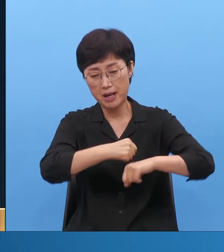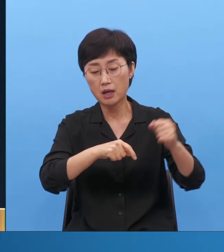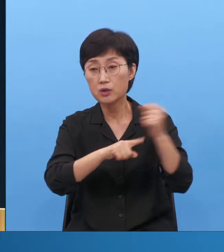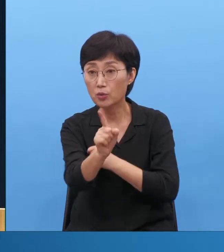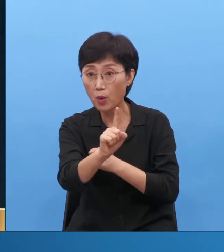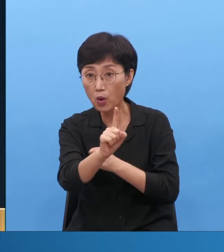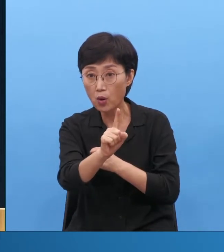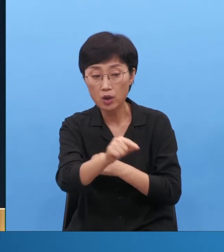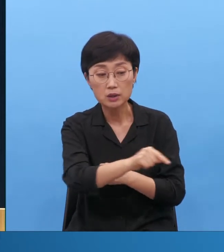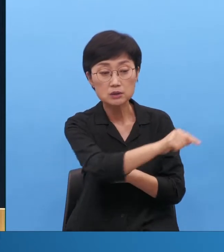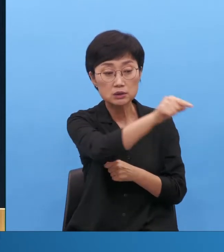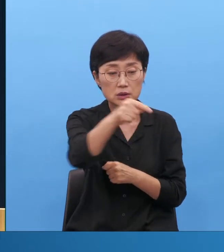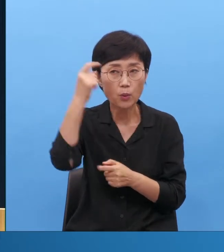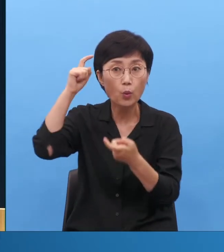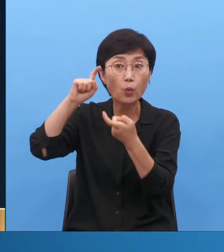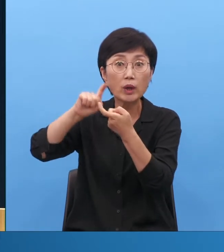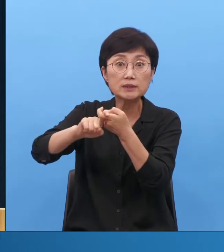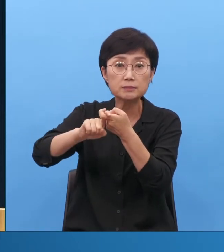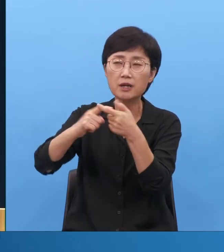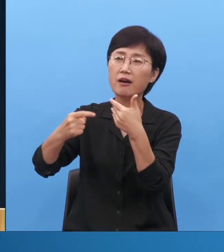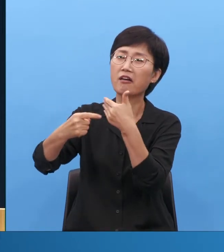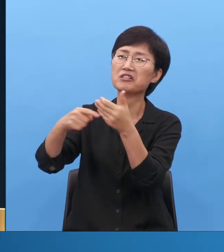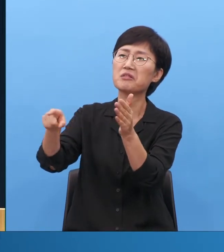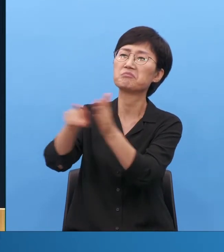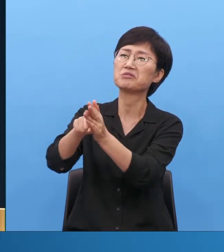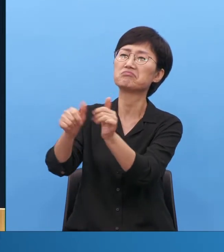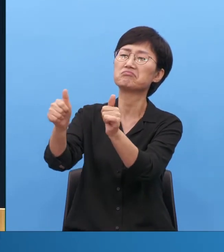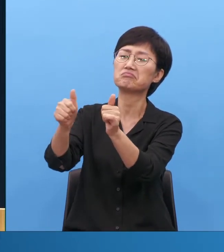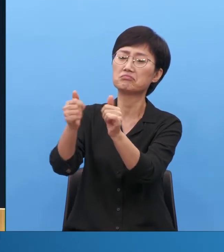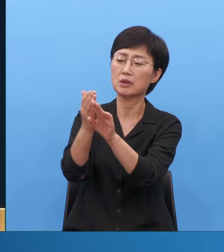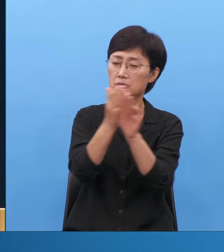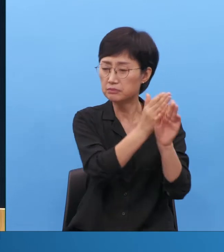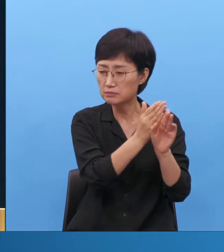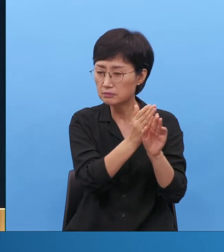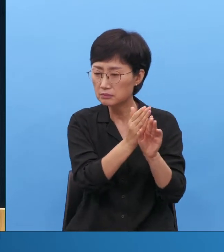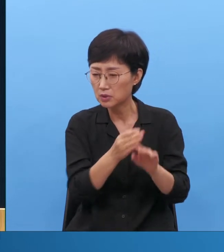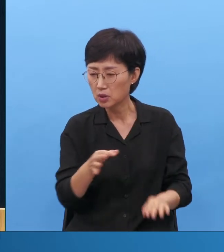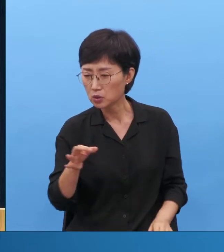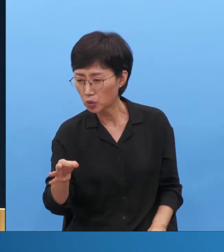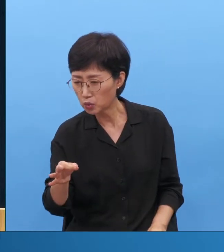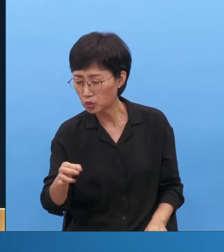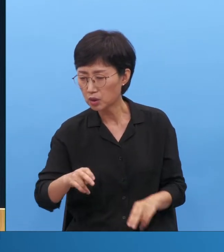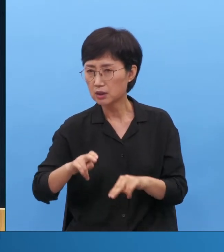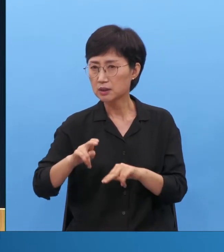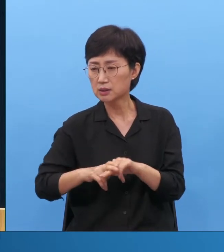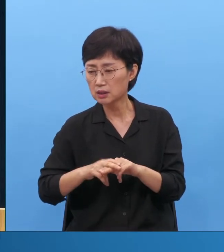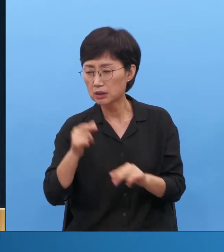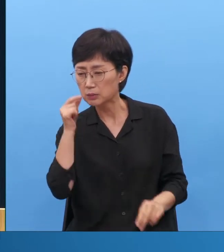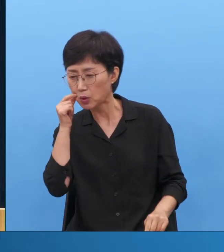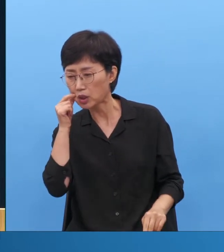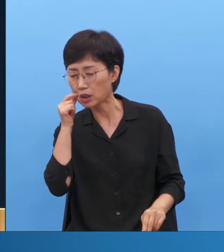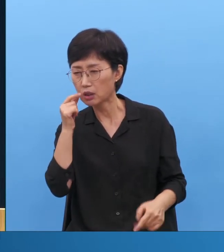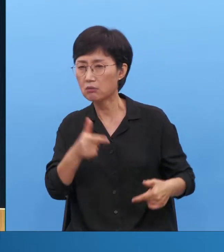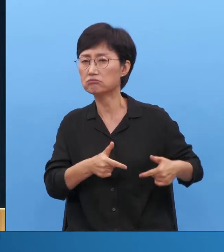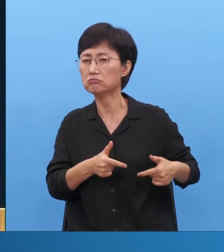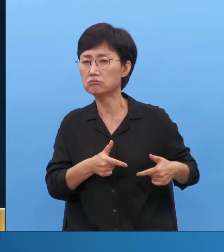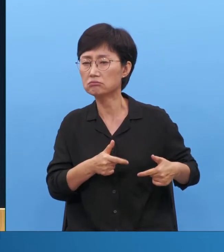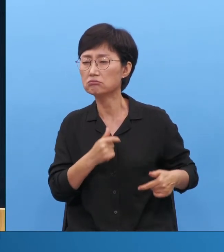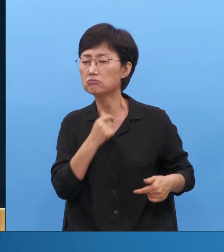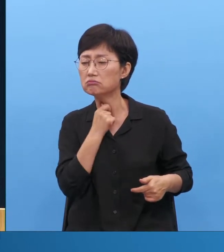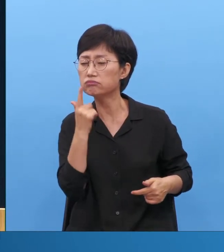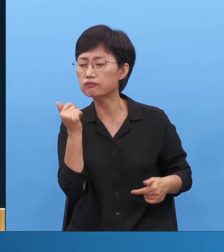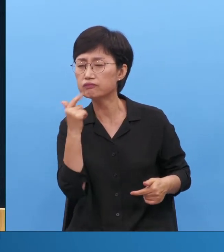Why was it that in the Middle Ages there was so much war and strife, destruction, and so many problems raging inside of the church? 진짜 응답이 뭔가 모르거든요. It was because they were not concerned